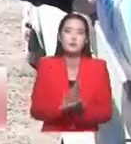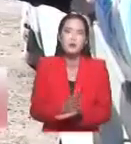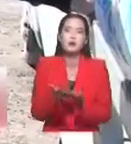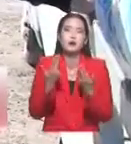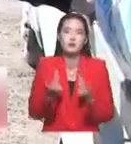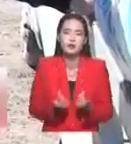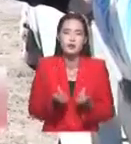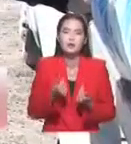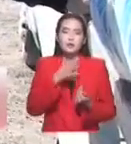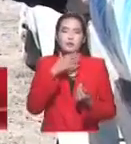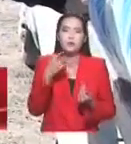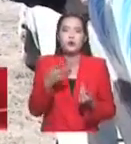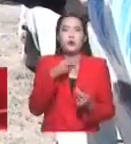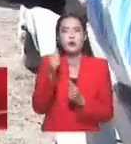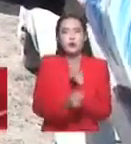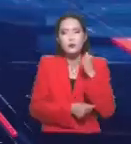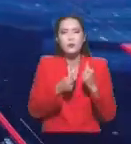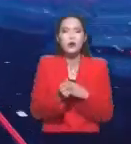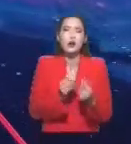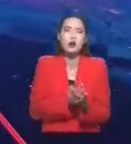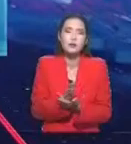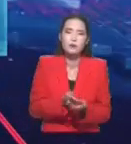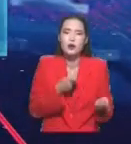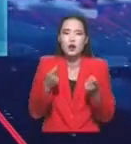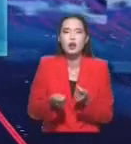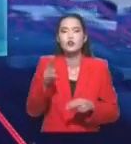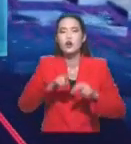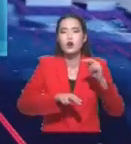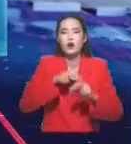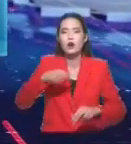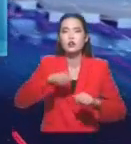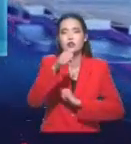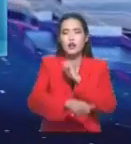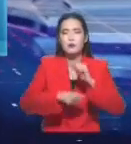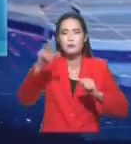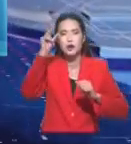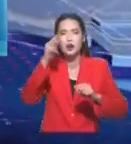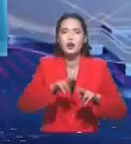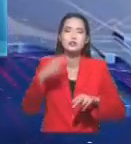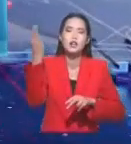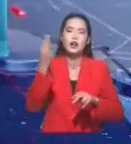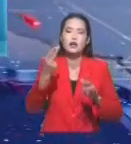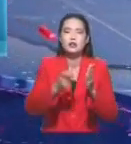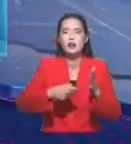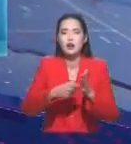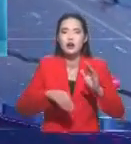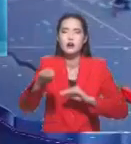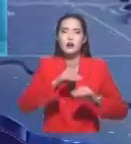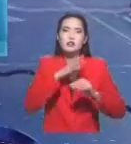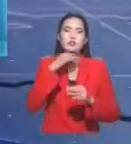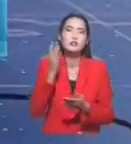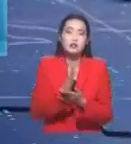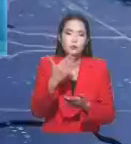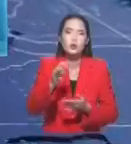бағасы. Материалдың масқара қымбат қазір бәрі. Құрылыс материалдарының құны әсіресе Астана мен Қарағанды қалаларында көтерілген.